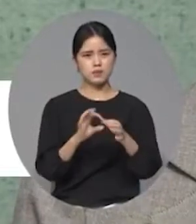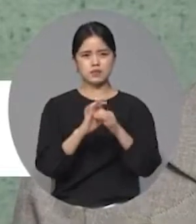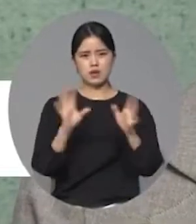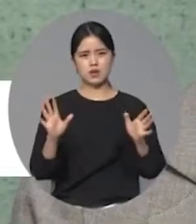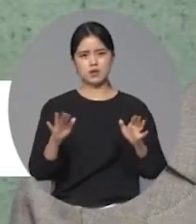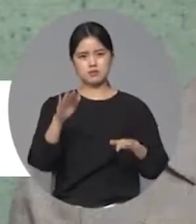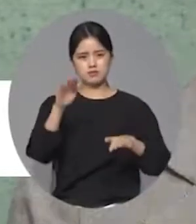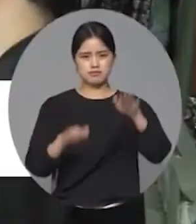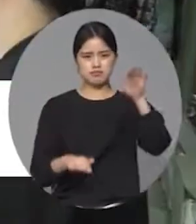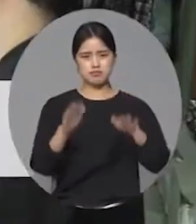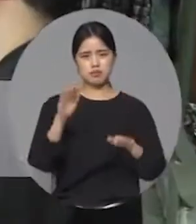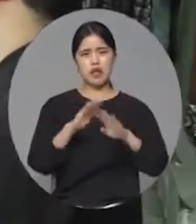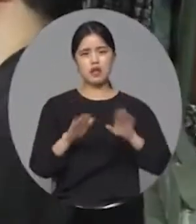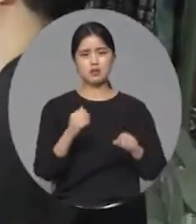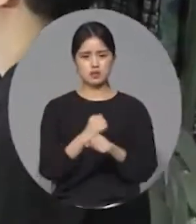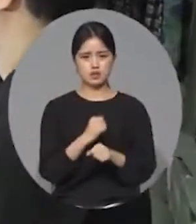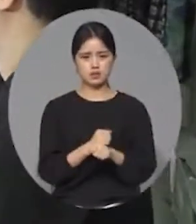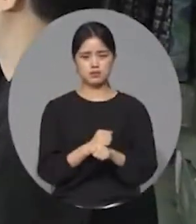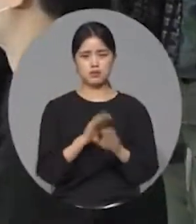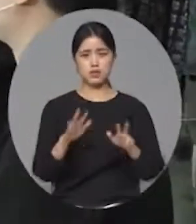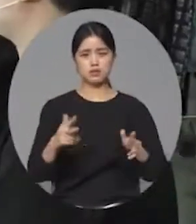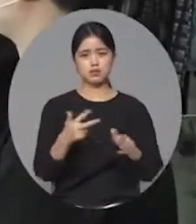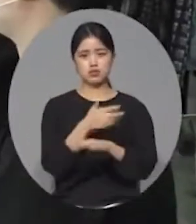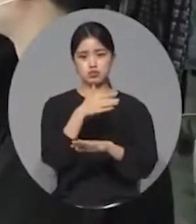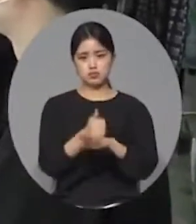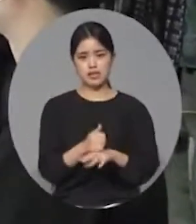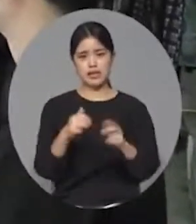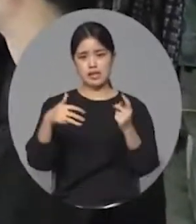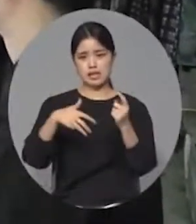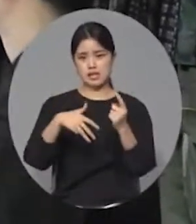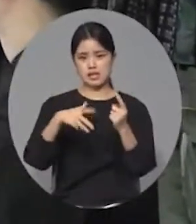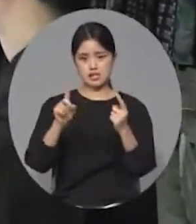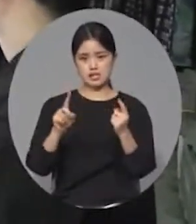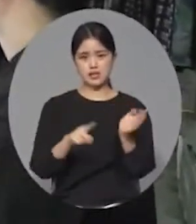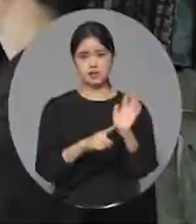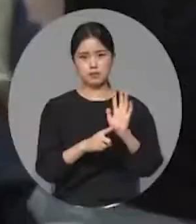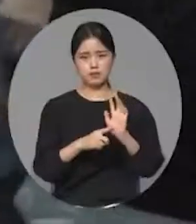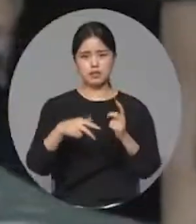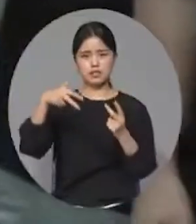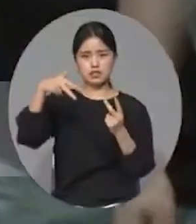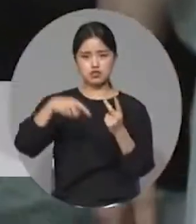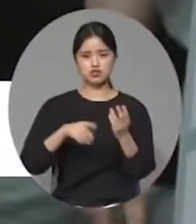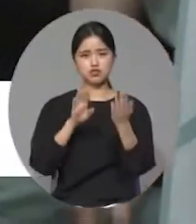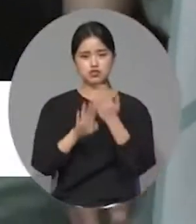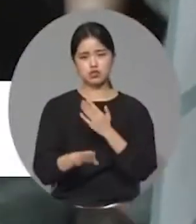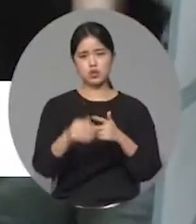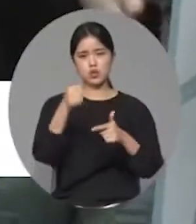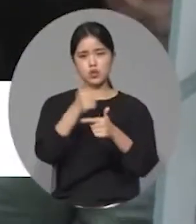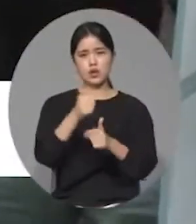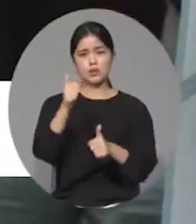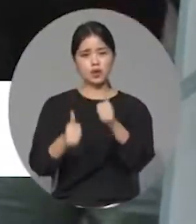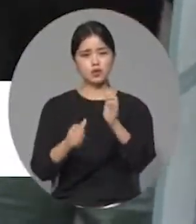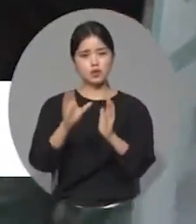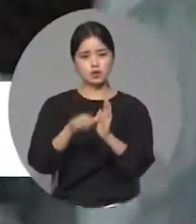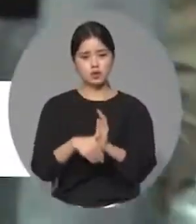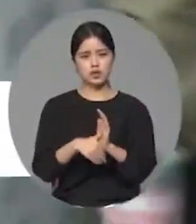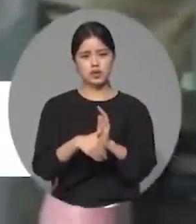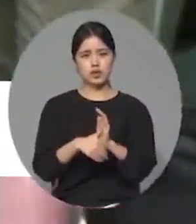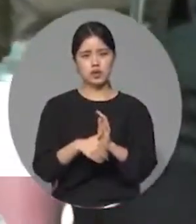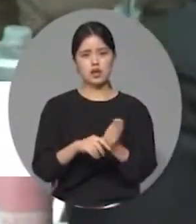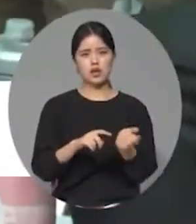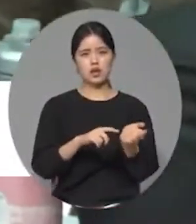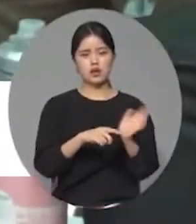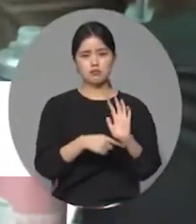양극화를 해소하겠습니다. 이번 주말 1차 슈퍼위크와 약 2주 뒤 호남 경선에서 의미 있는 결과가